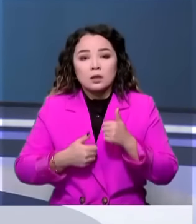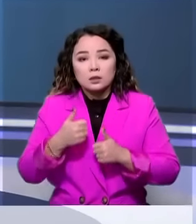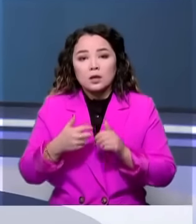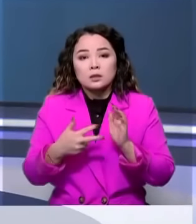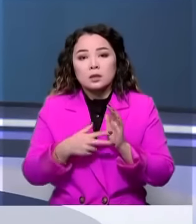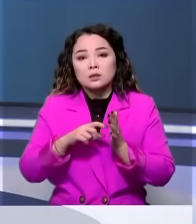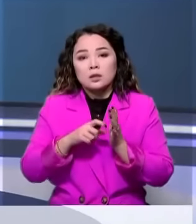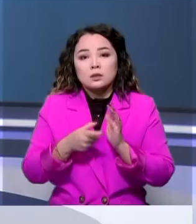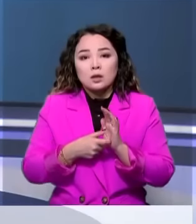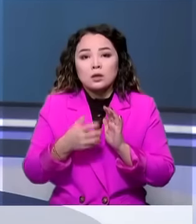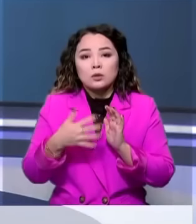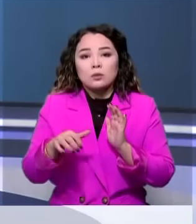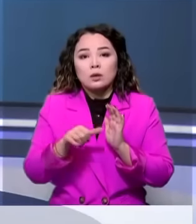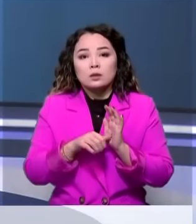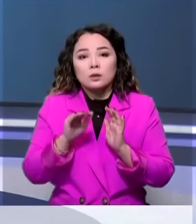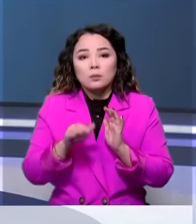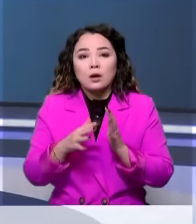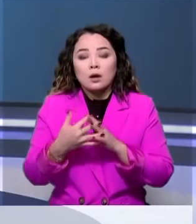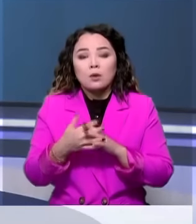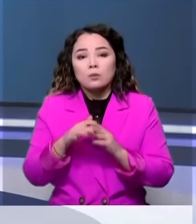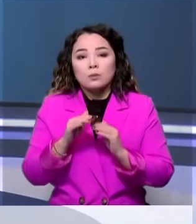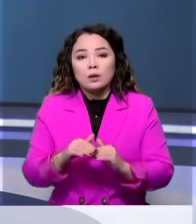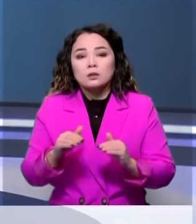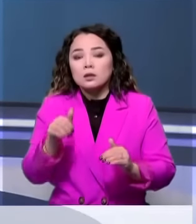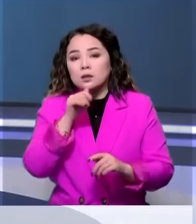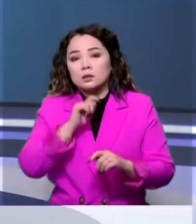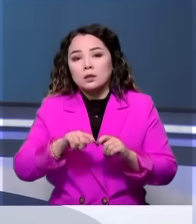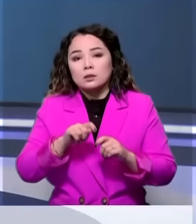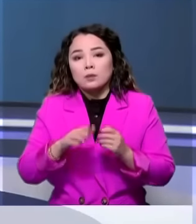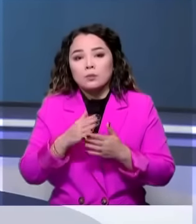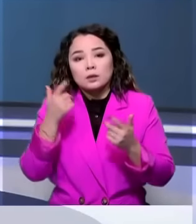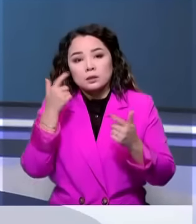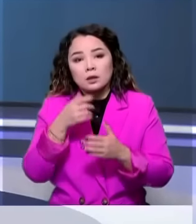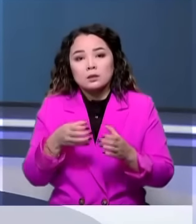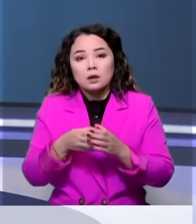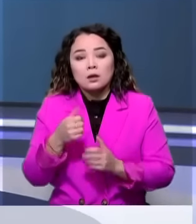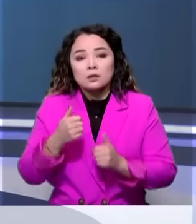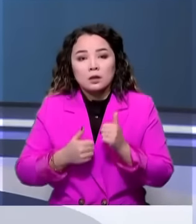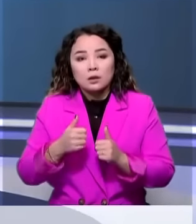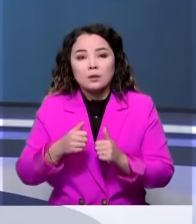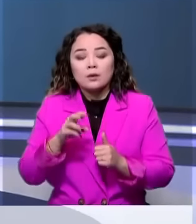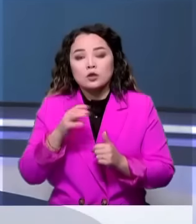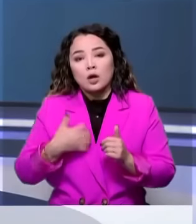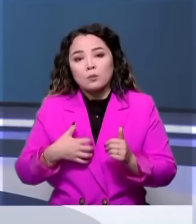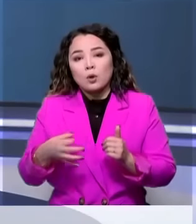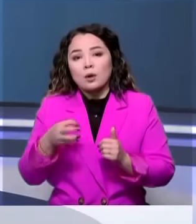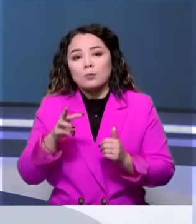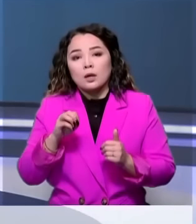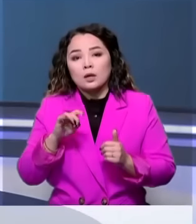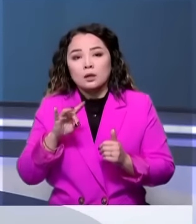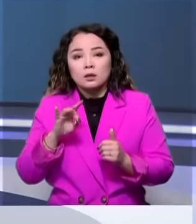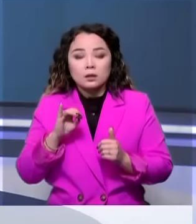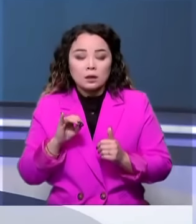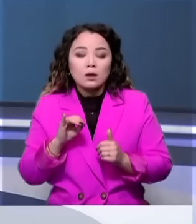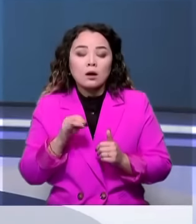8-ші сыныпта оқитын 56 мың ауыл баласы бағын сынауда. Білім сайысы Жамбыл облысындағы Меркі ауылында да өтіп